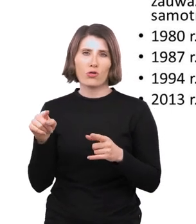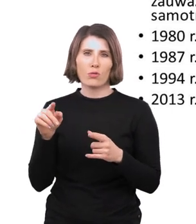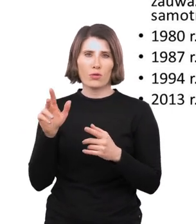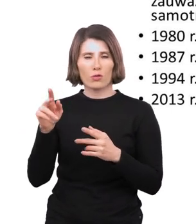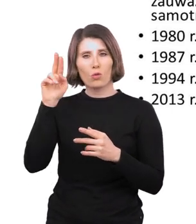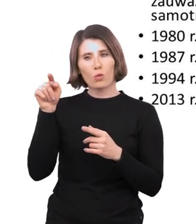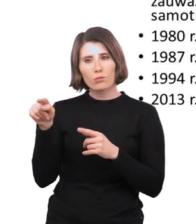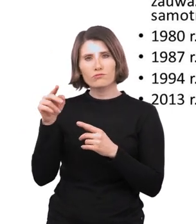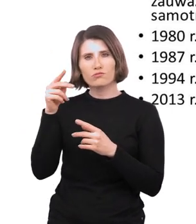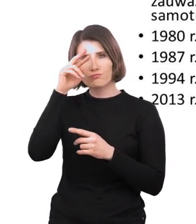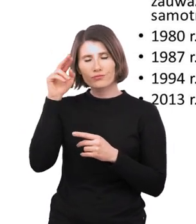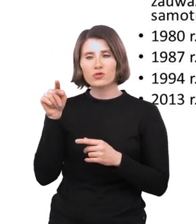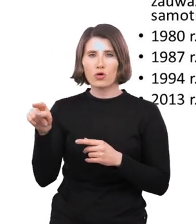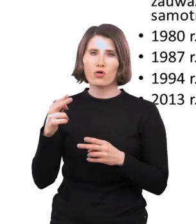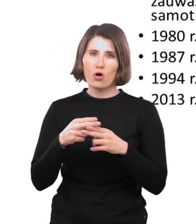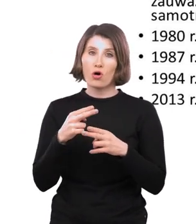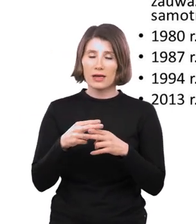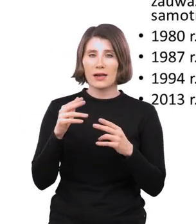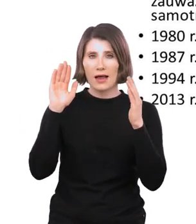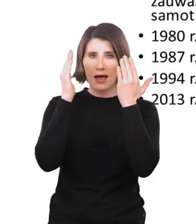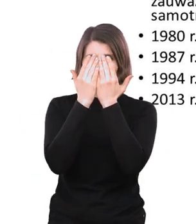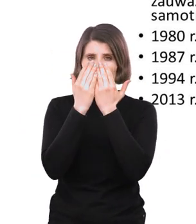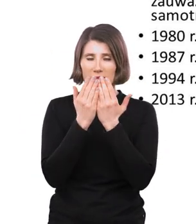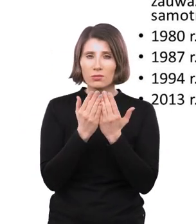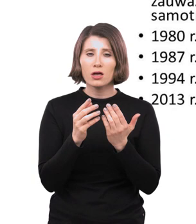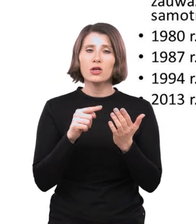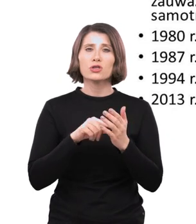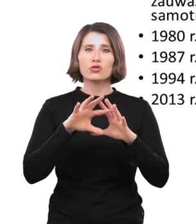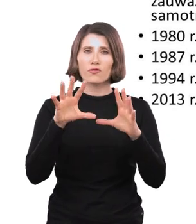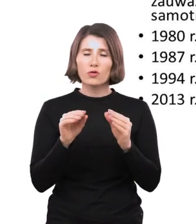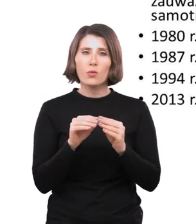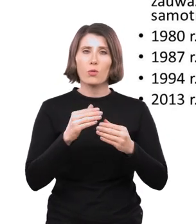trzech takich grupach, kategoriach objawów, a mianowicie